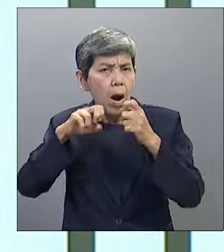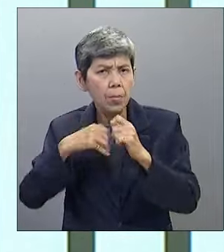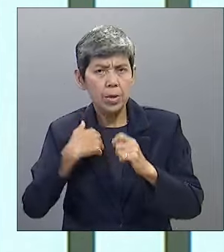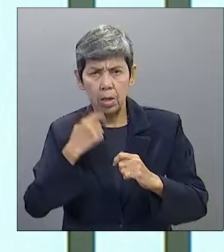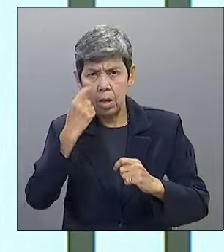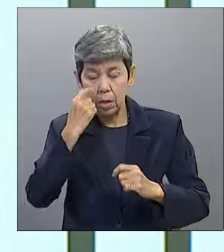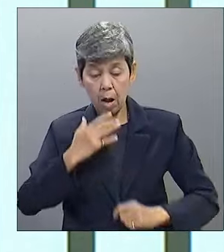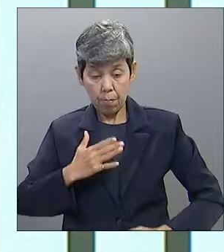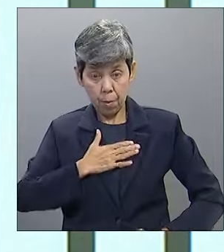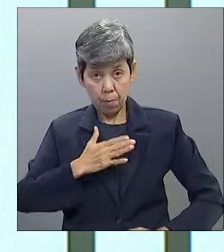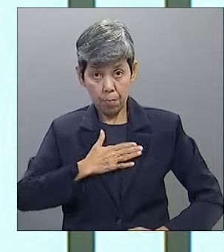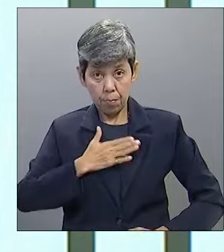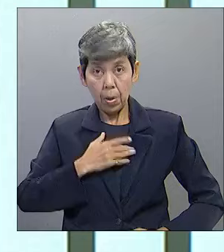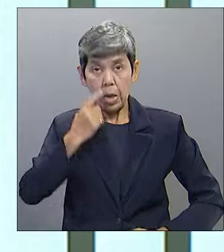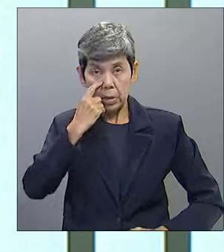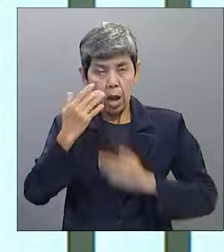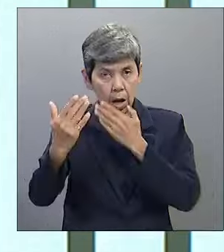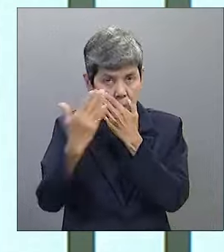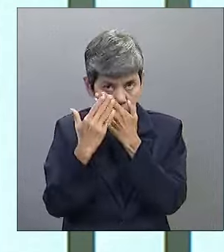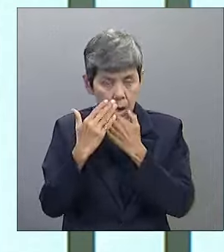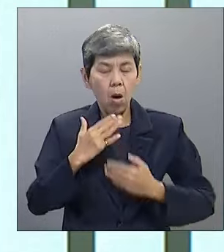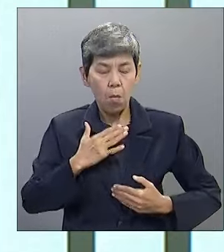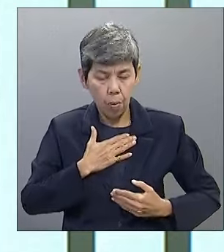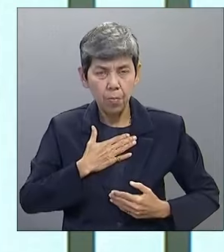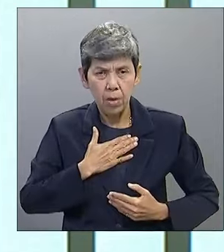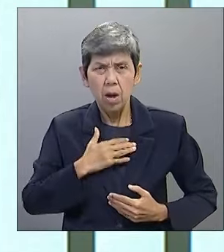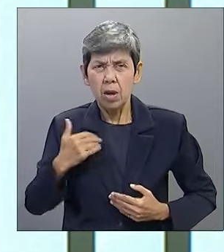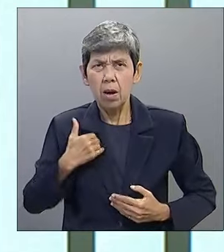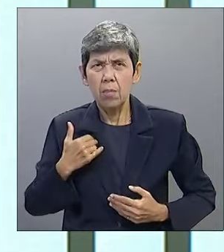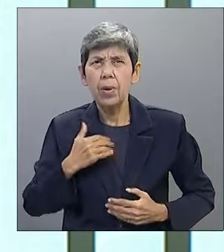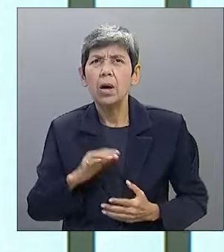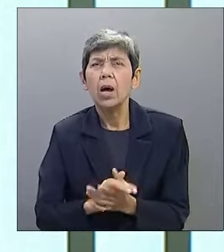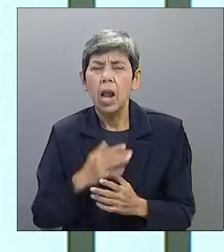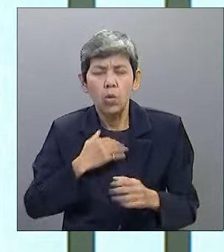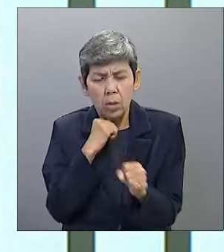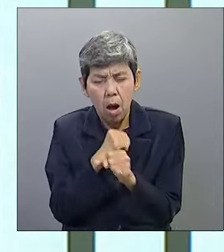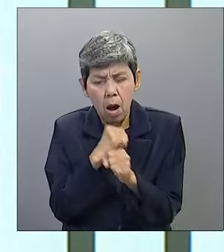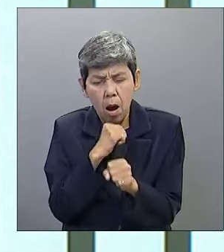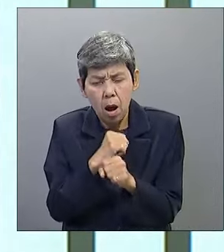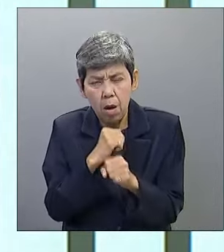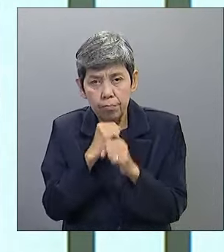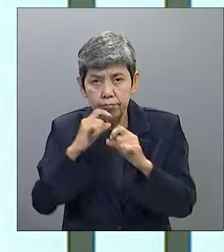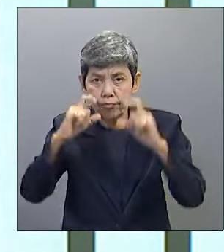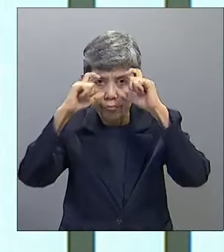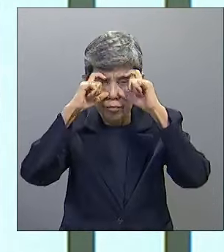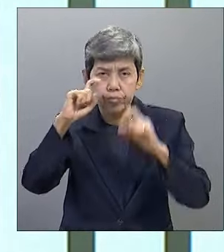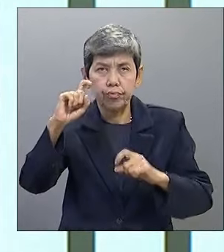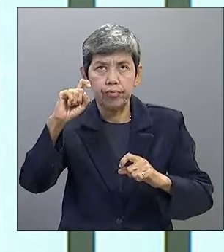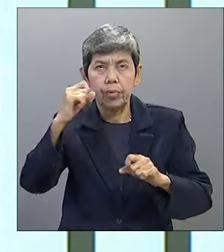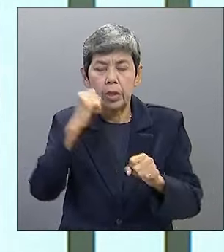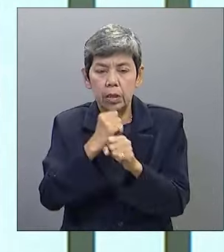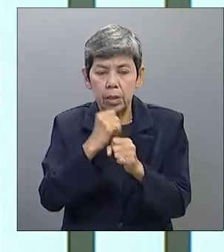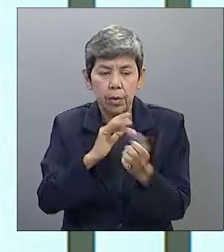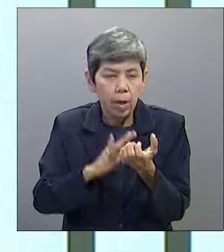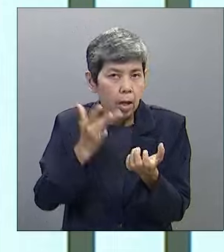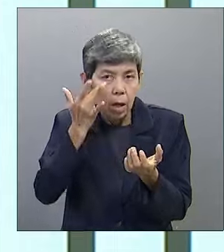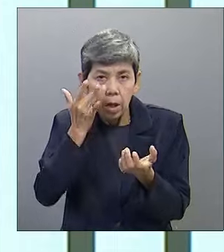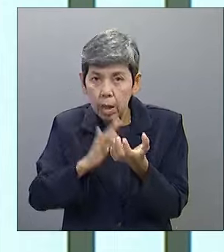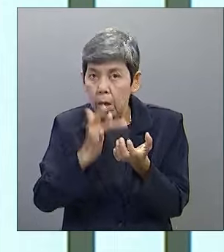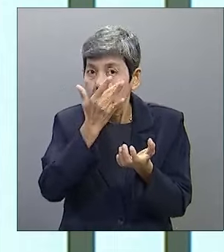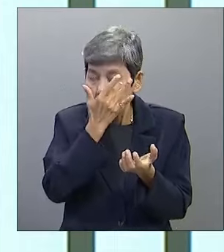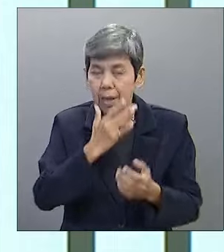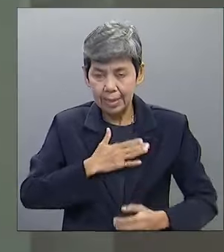าอย่างตัวผมเองนั้นมีปัญหาเรื่องสายตาสั้นนะบางวันเนี่ยด้วยการที่ทำงานบางอย่างอาจจะใส่แว่นไม่ได ้ ก็ต้องไปใส่คอนแทคเลนส์น้องยุ้ยเคยใส่คอนแทคเล